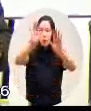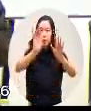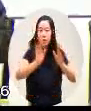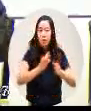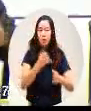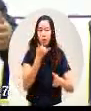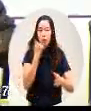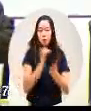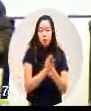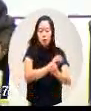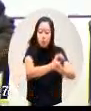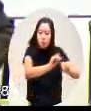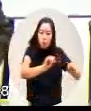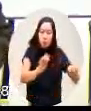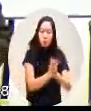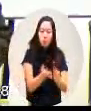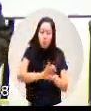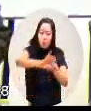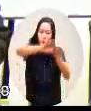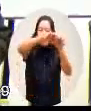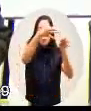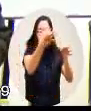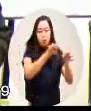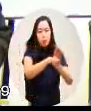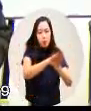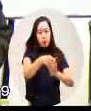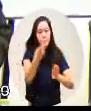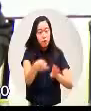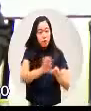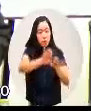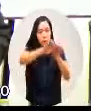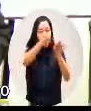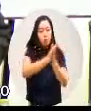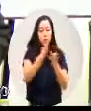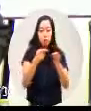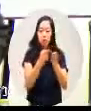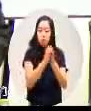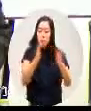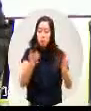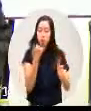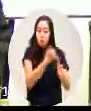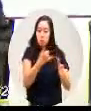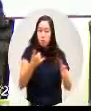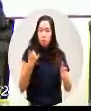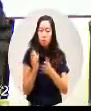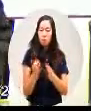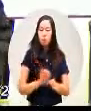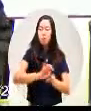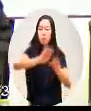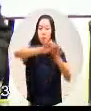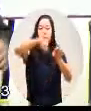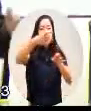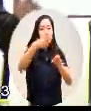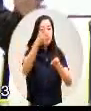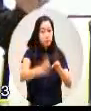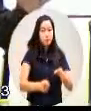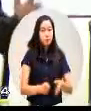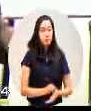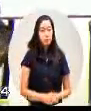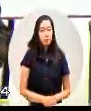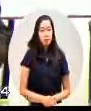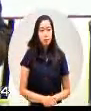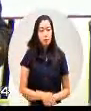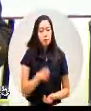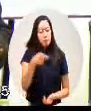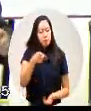啊，安尼土地增值税佮征收啊增加啦吼，一年啦吼，有可能拢加200亿。所以这